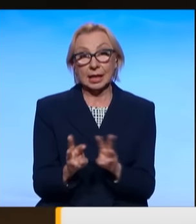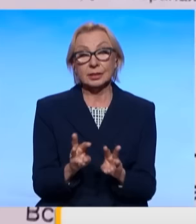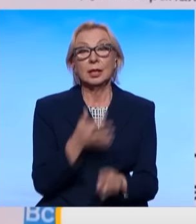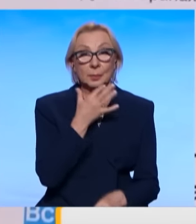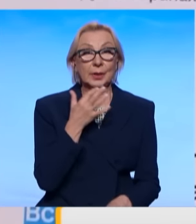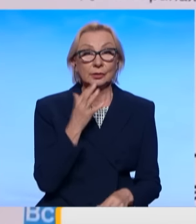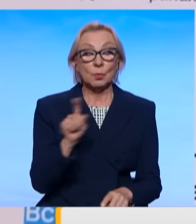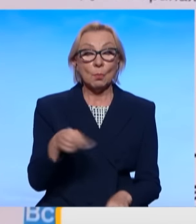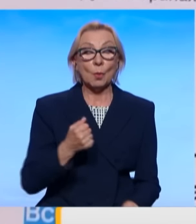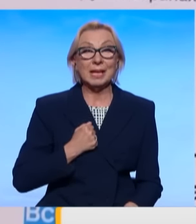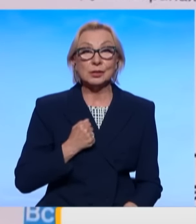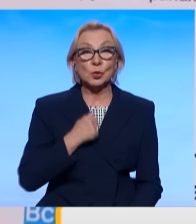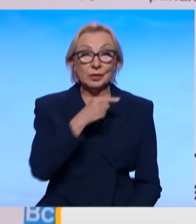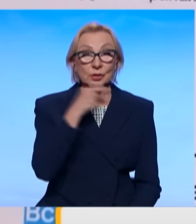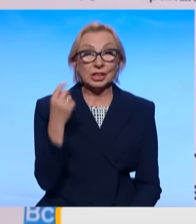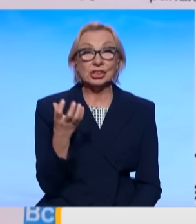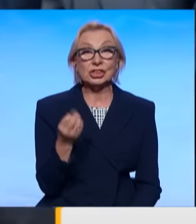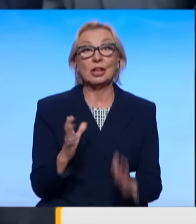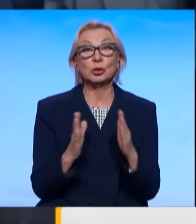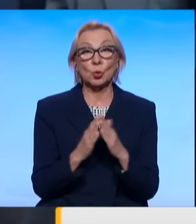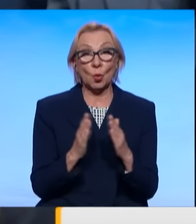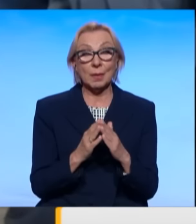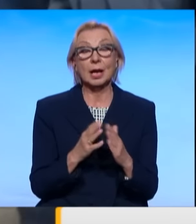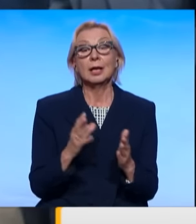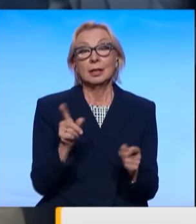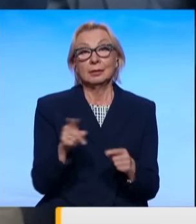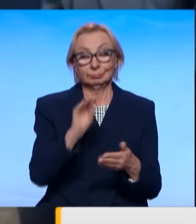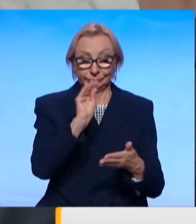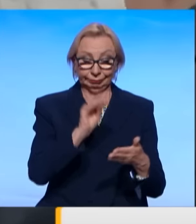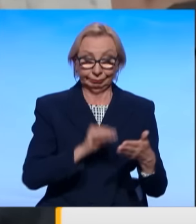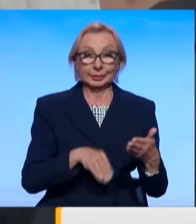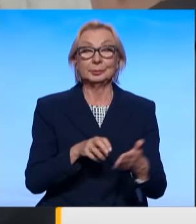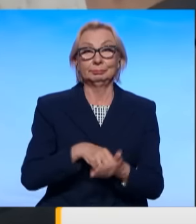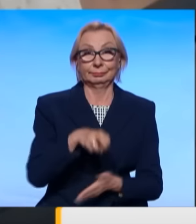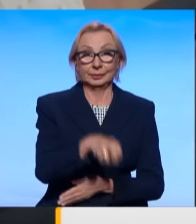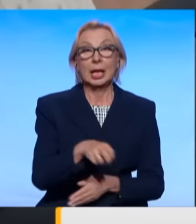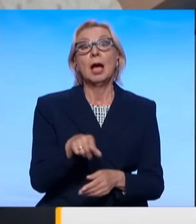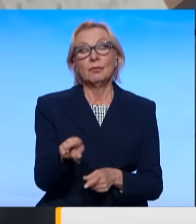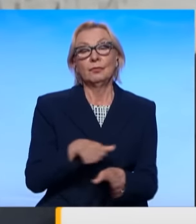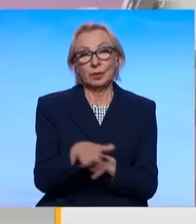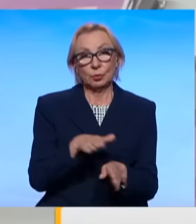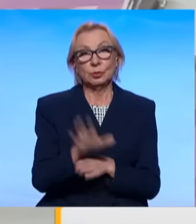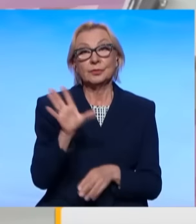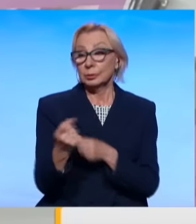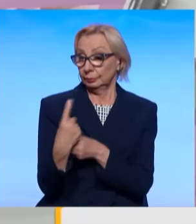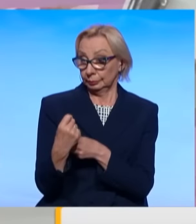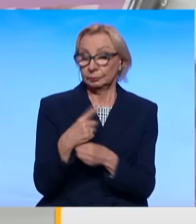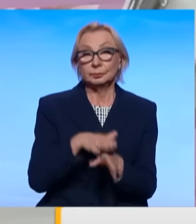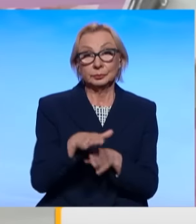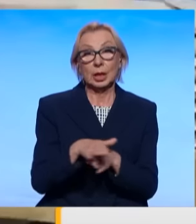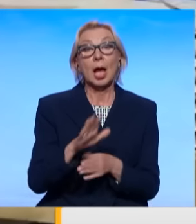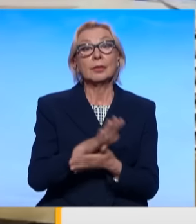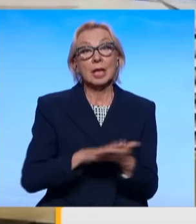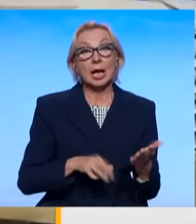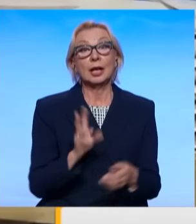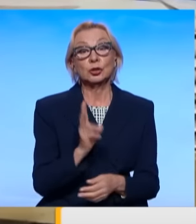чимало мобілізованих росіян ще вдома вносять свої контактні та анкетні дані. Далі виконують усі необхідні вказівки. Далі і